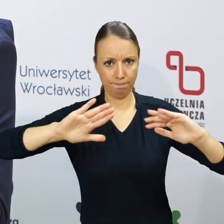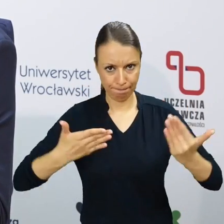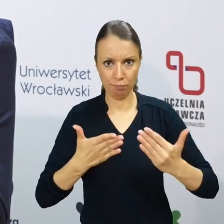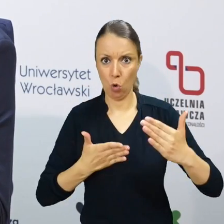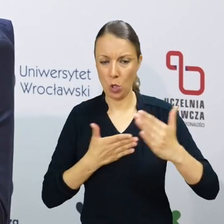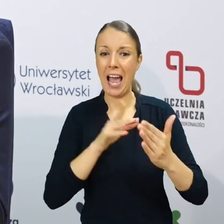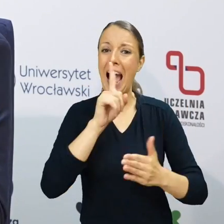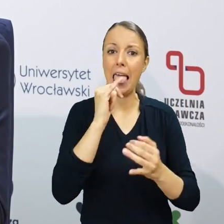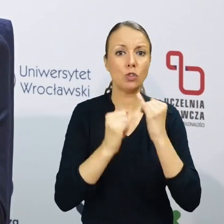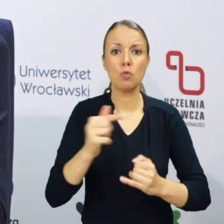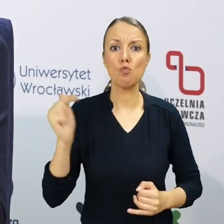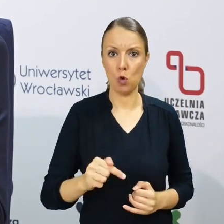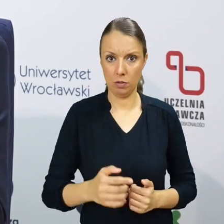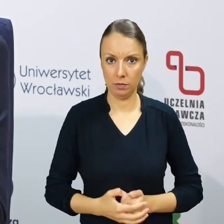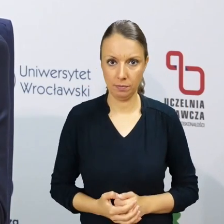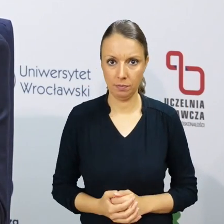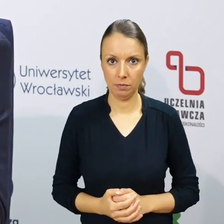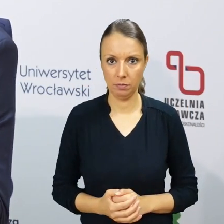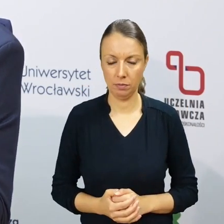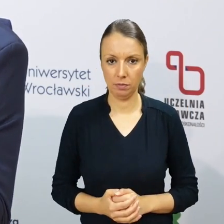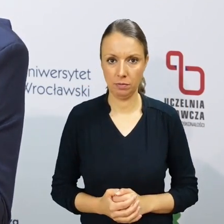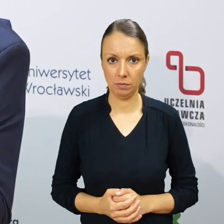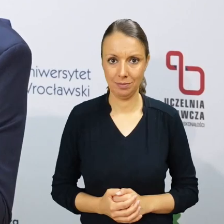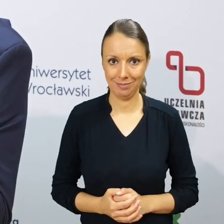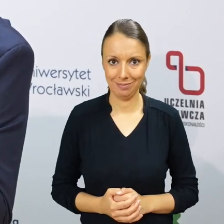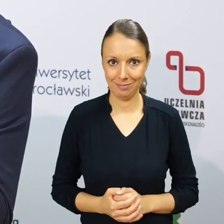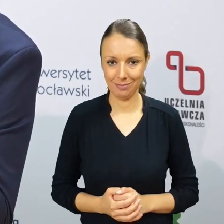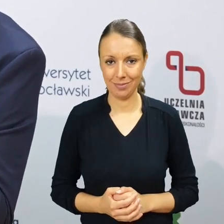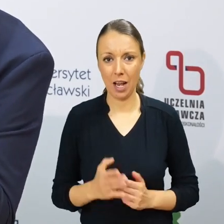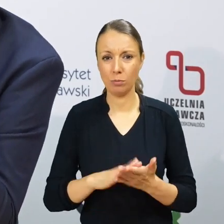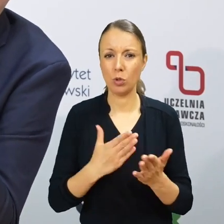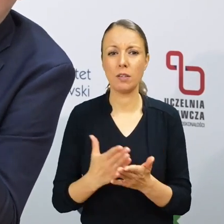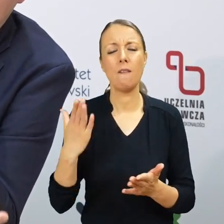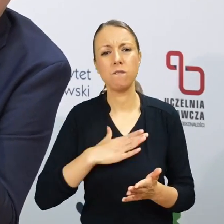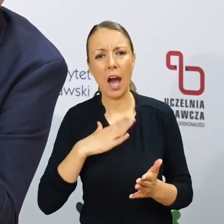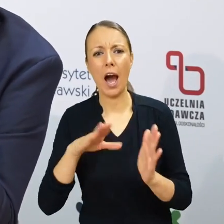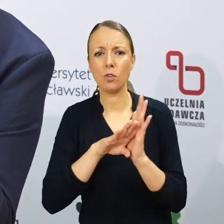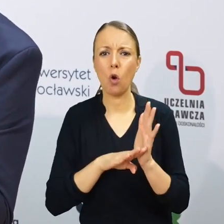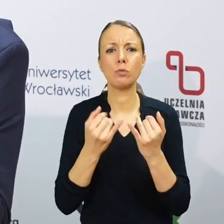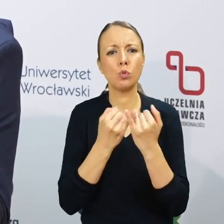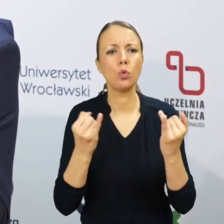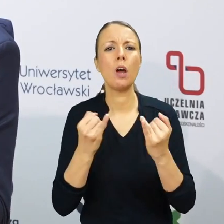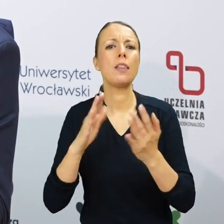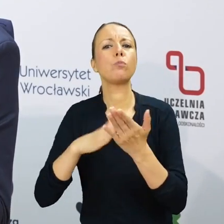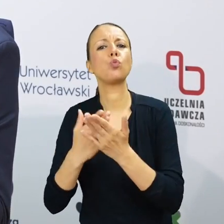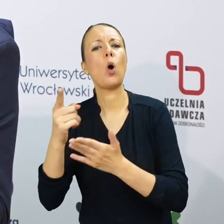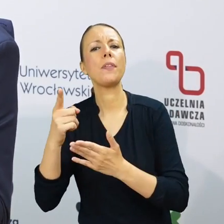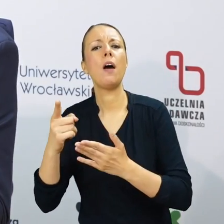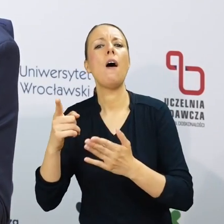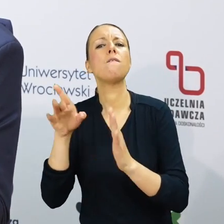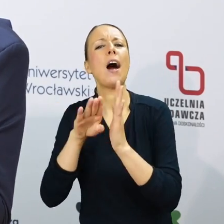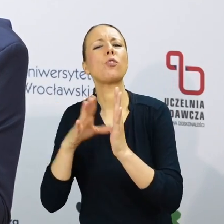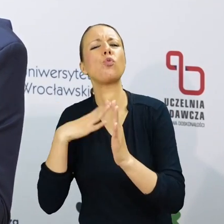konieczne. Takiego ważenia wartości, porządku, bezpieczeństwa publicznego versus jawność